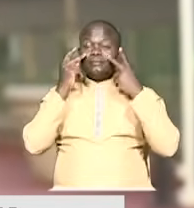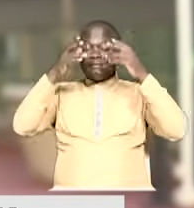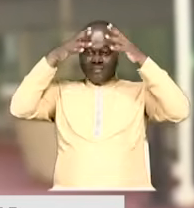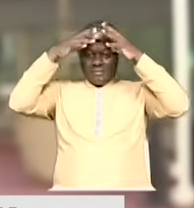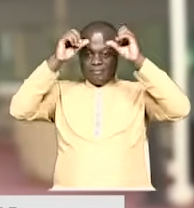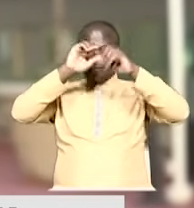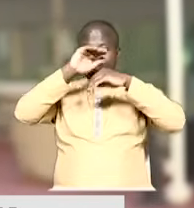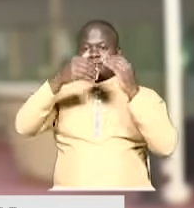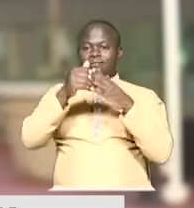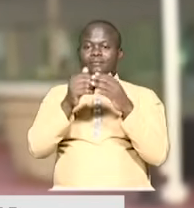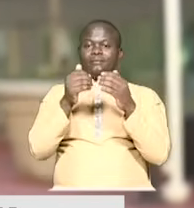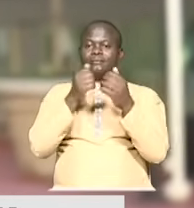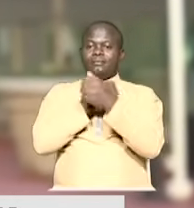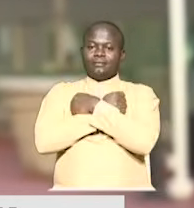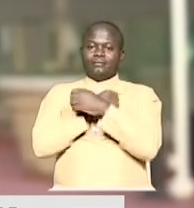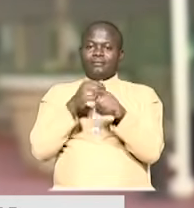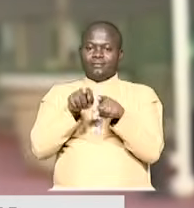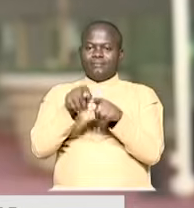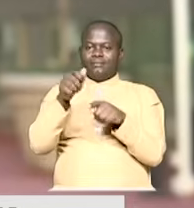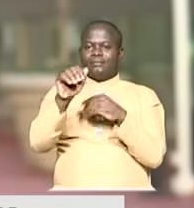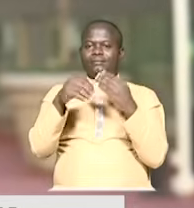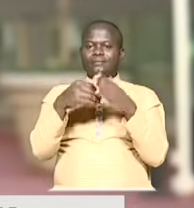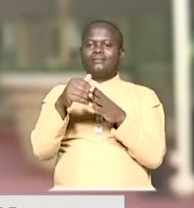bose bakunda nkana turabakunda ni